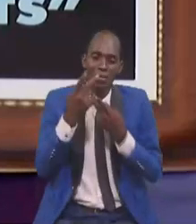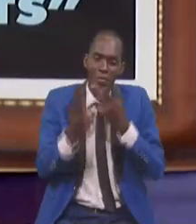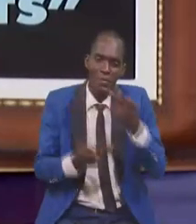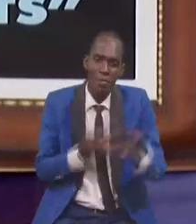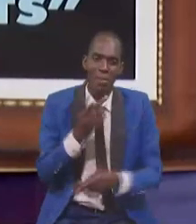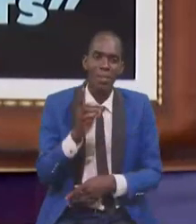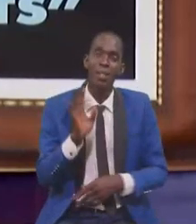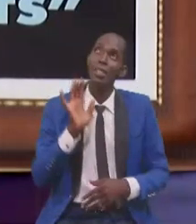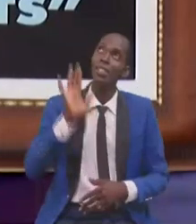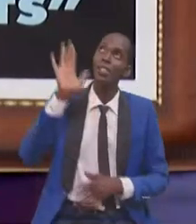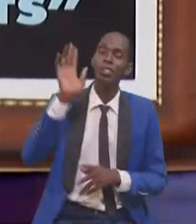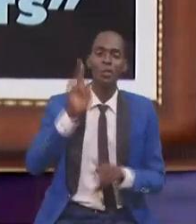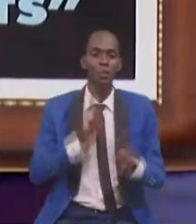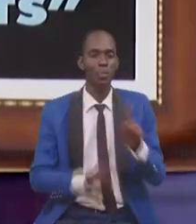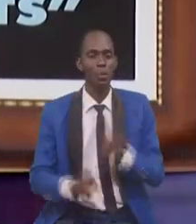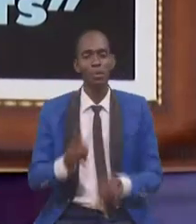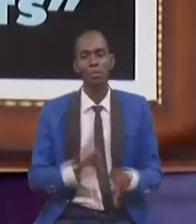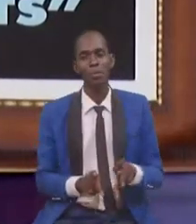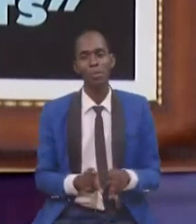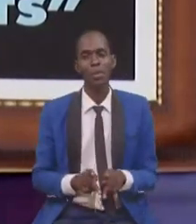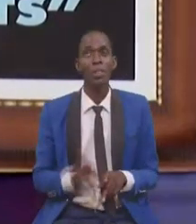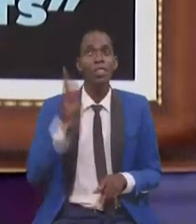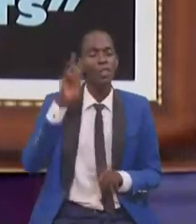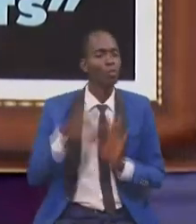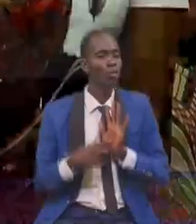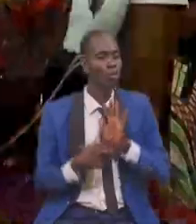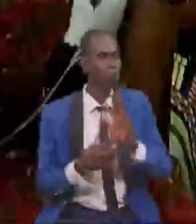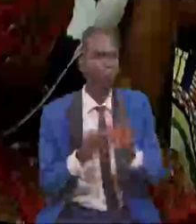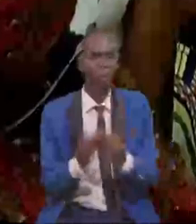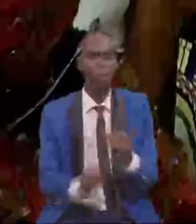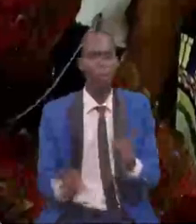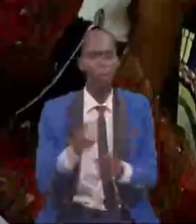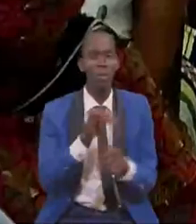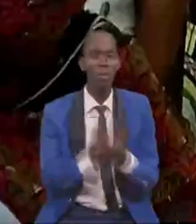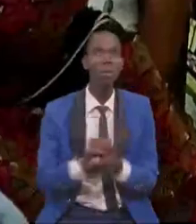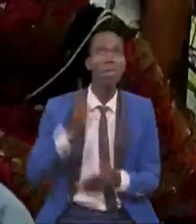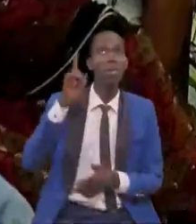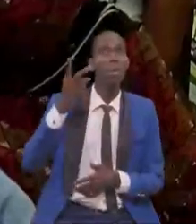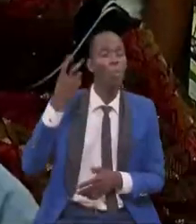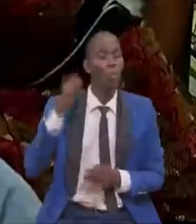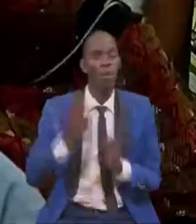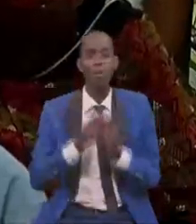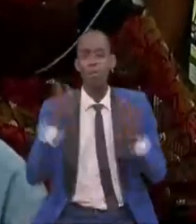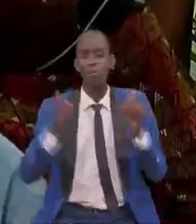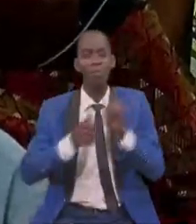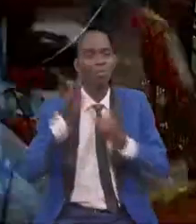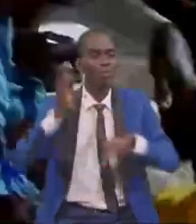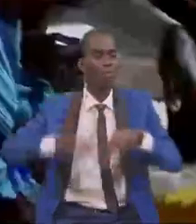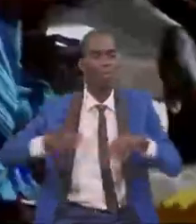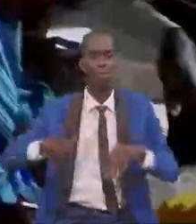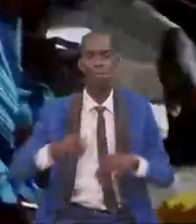visité son peuple. Il a montré à tout le monde qu'il est plus grand que